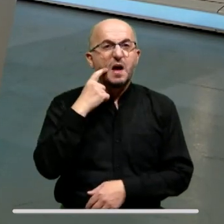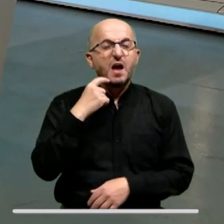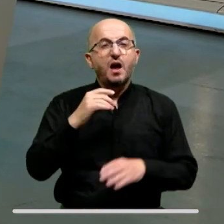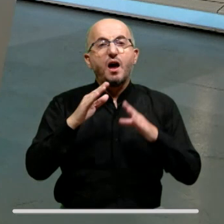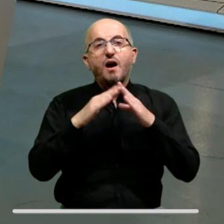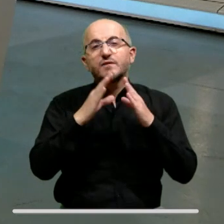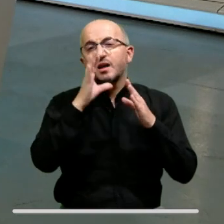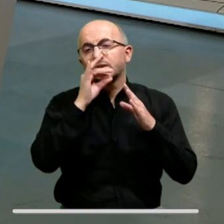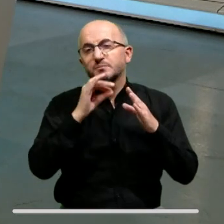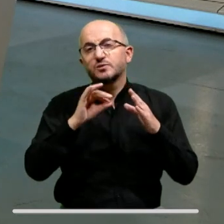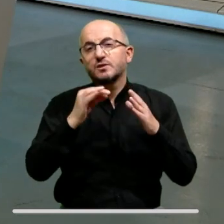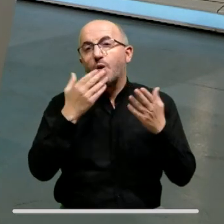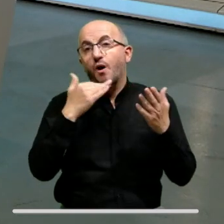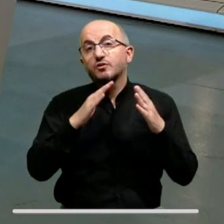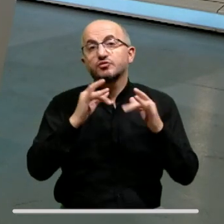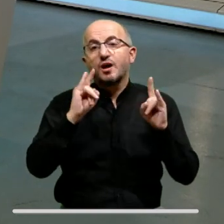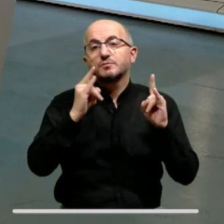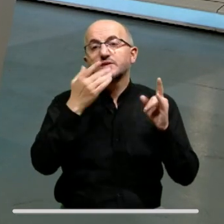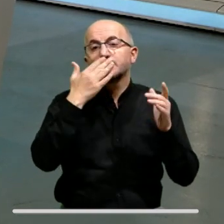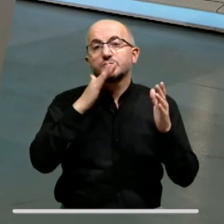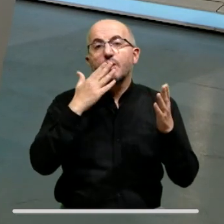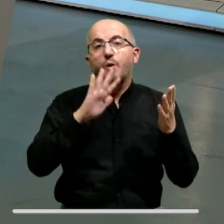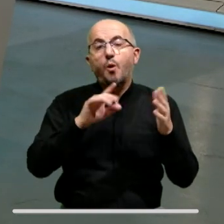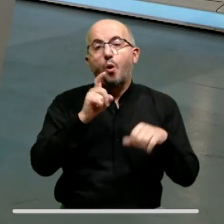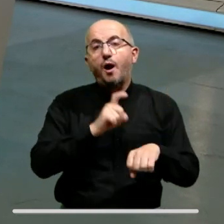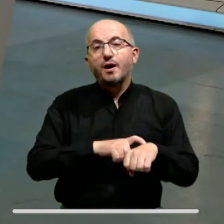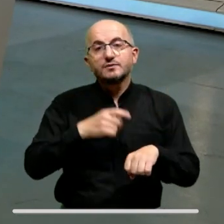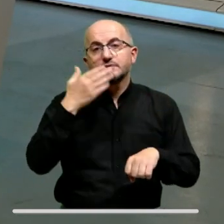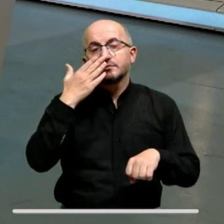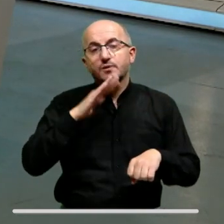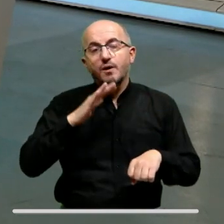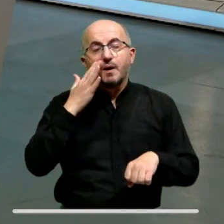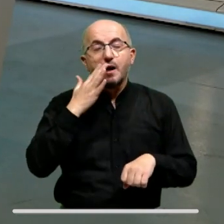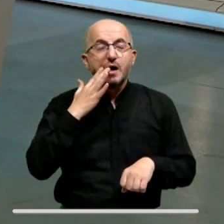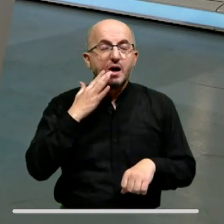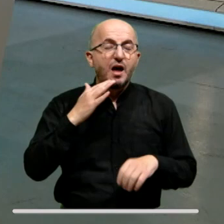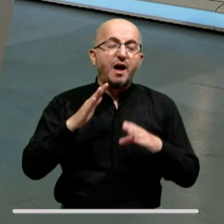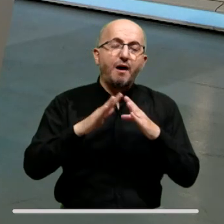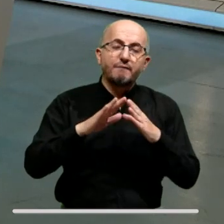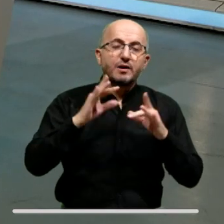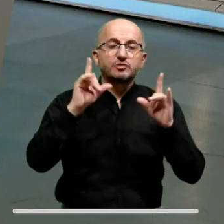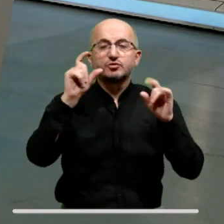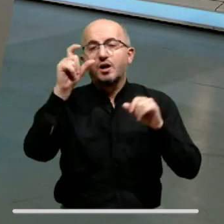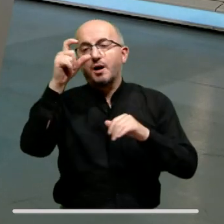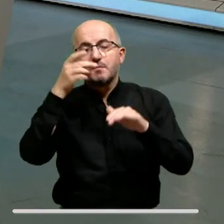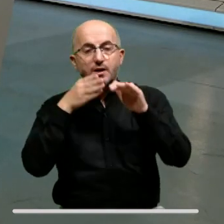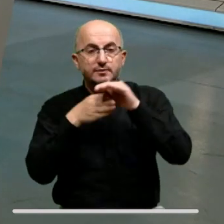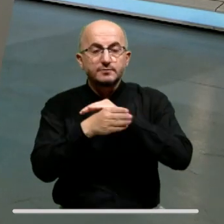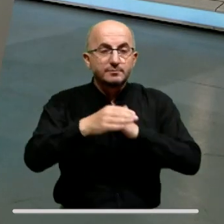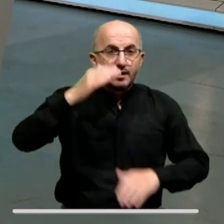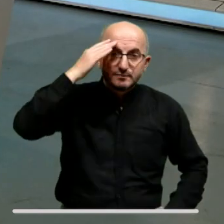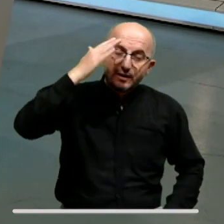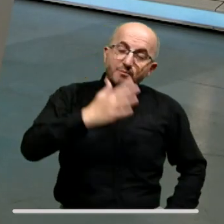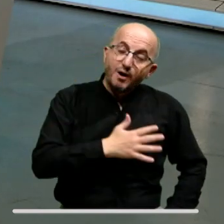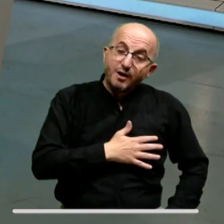de kimse yok, camide de kimse yok diyor. İnşallah o an için yoktur. Ama eve ya da camiye girdiğinde Esselamu